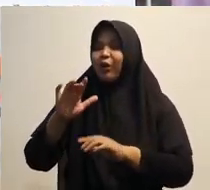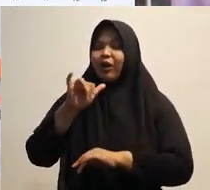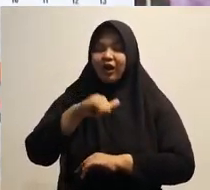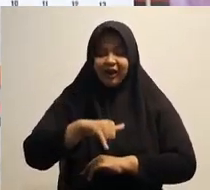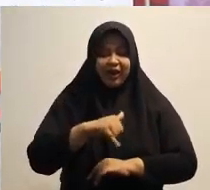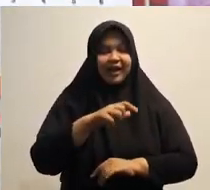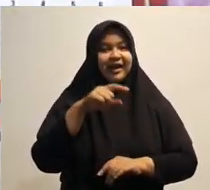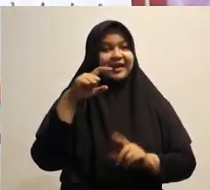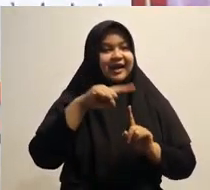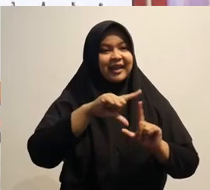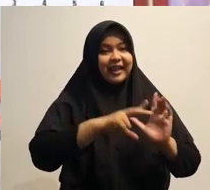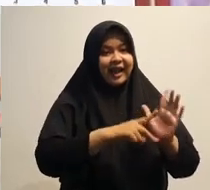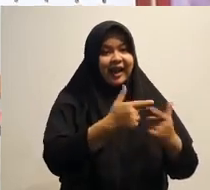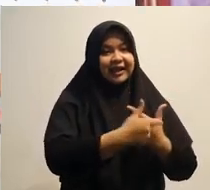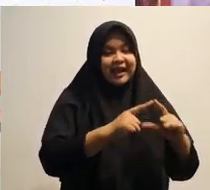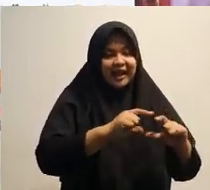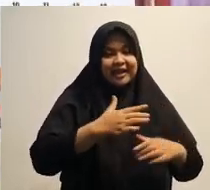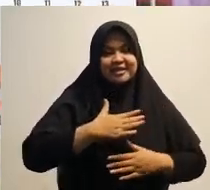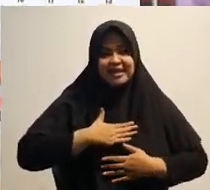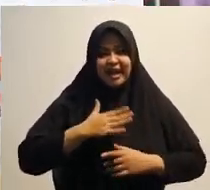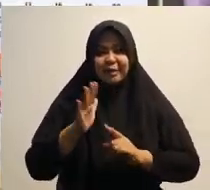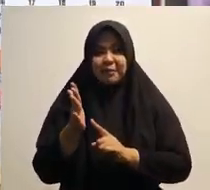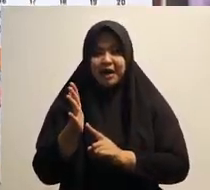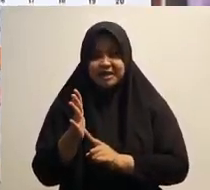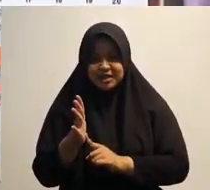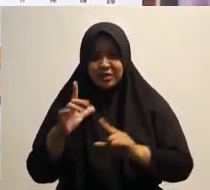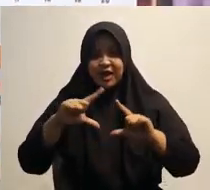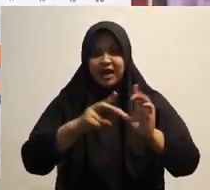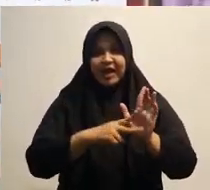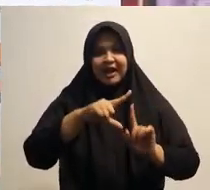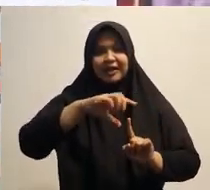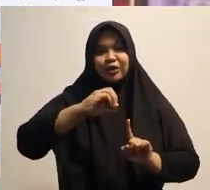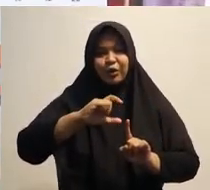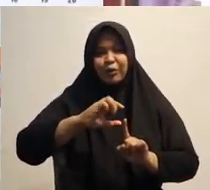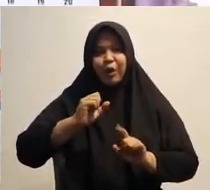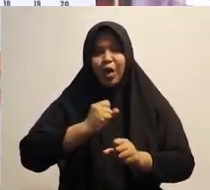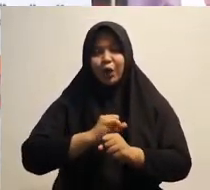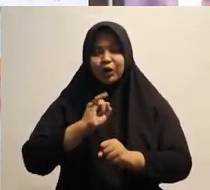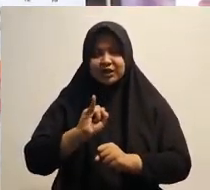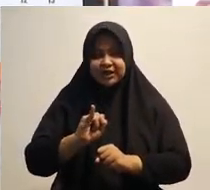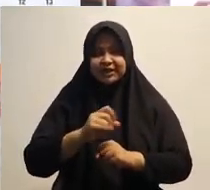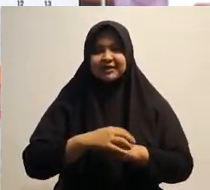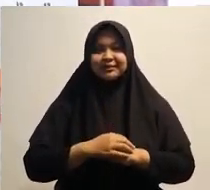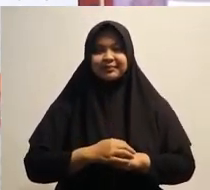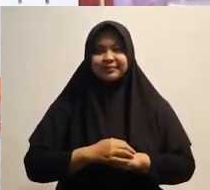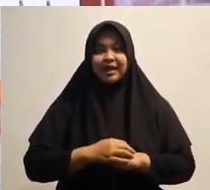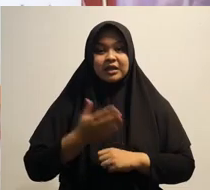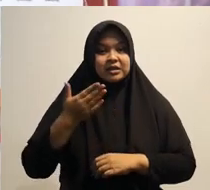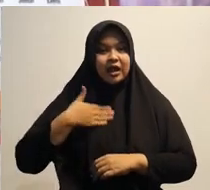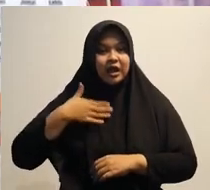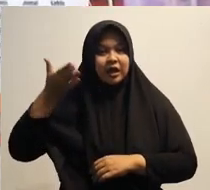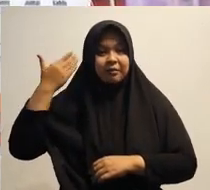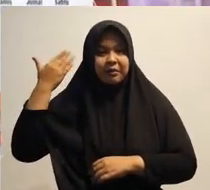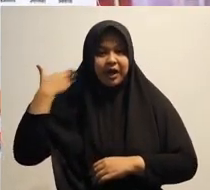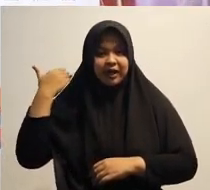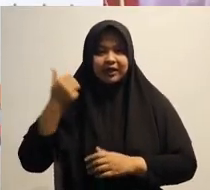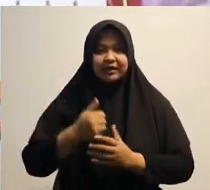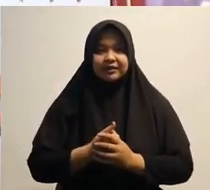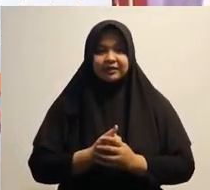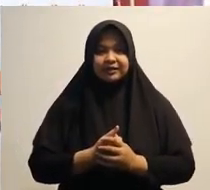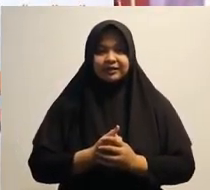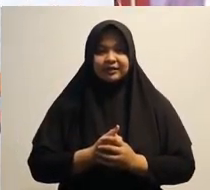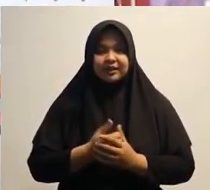Mbak Tanya. Ya. Oh iya, gimana? Saya mahasiswa antropologi. Saya tuh kemarin tuh baru